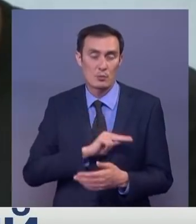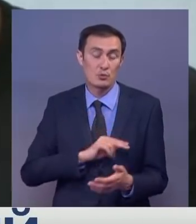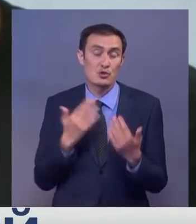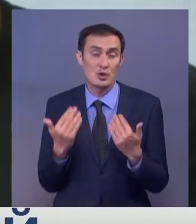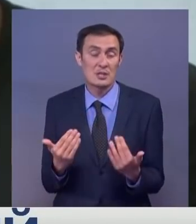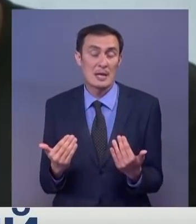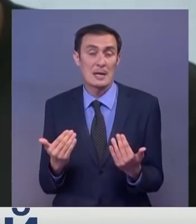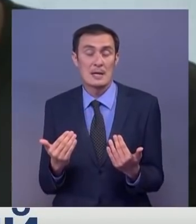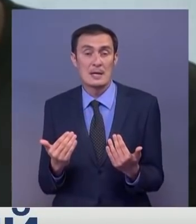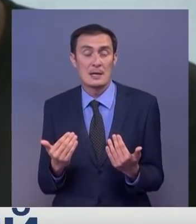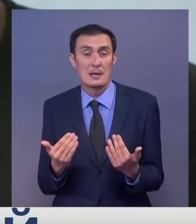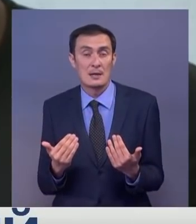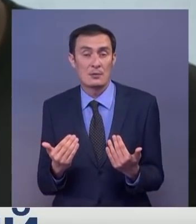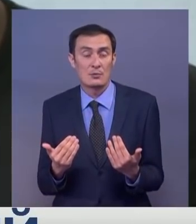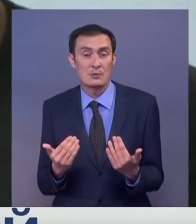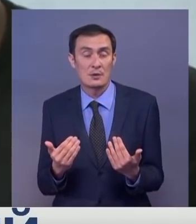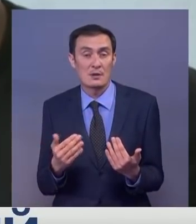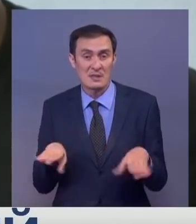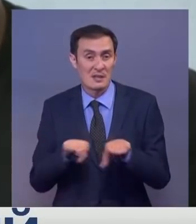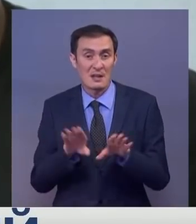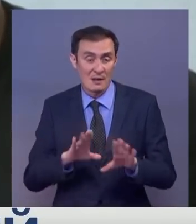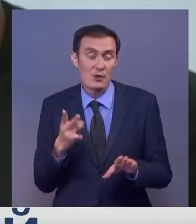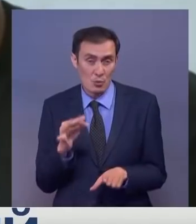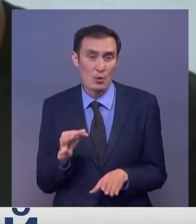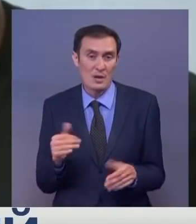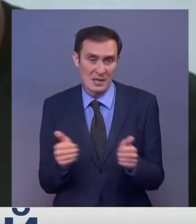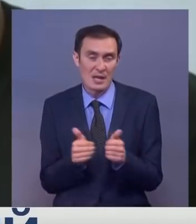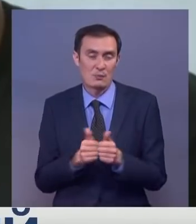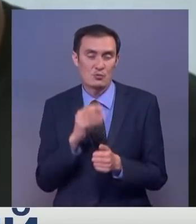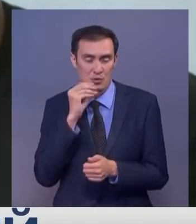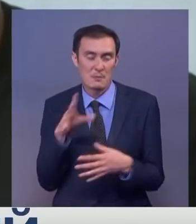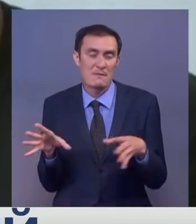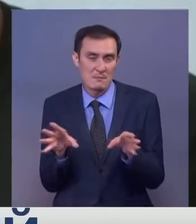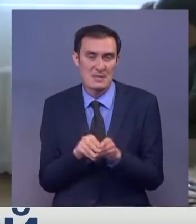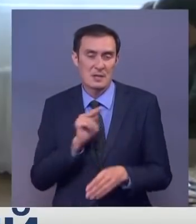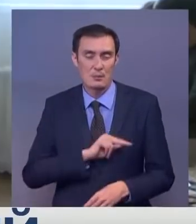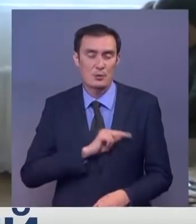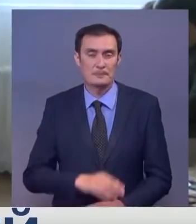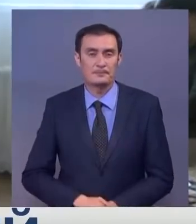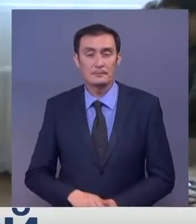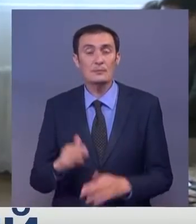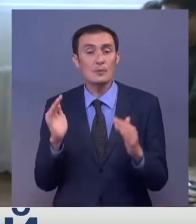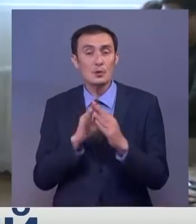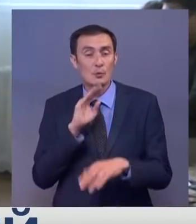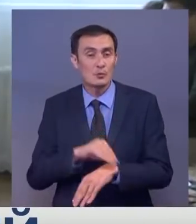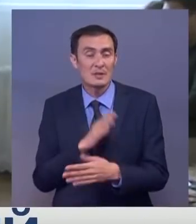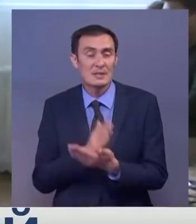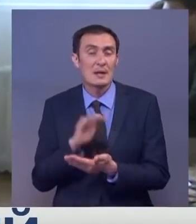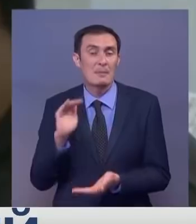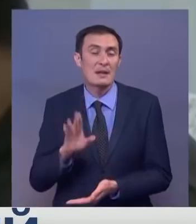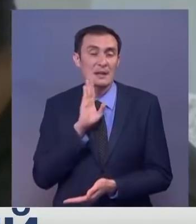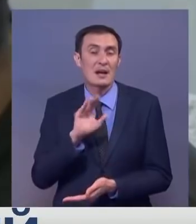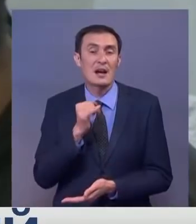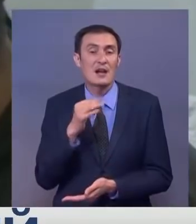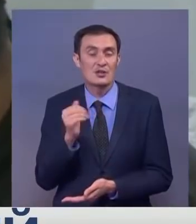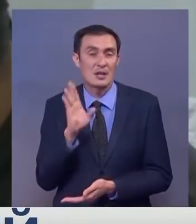как бы, ну, не скажу, что наравне, но рядом с мужчинами вместе также работаю. Дома супругов ждут маленькая Айша и